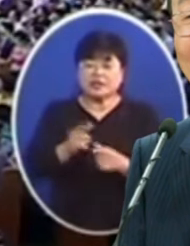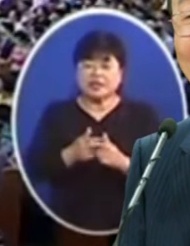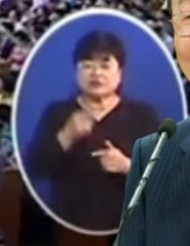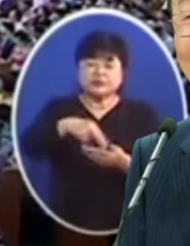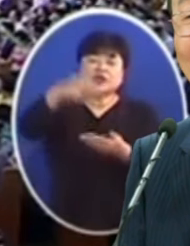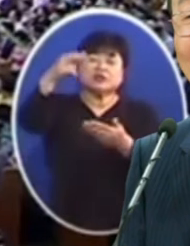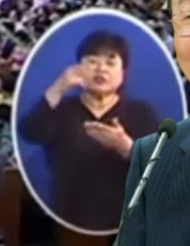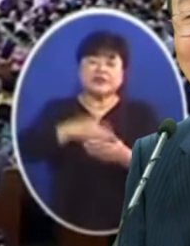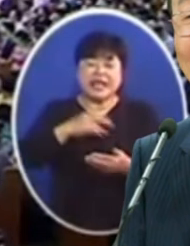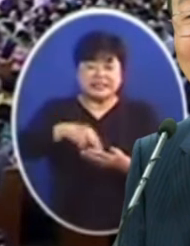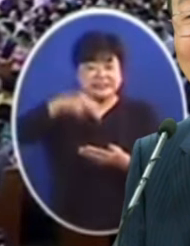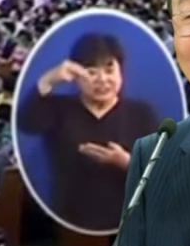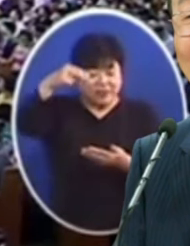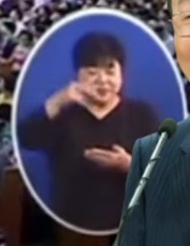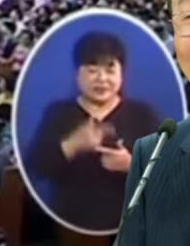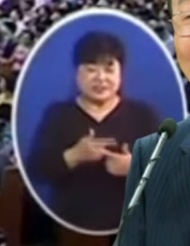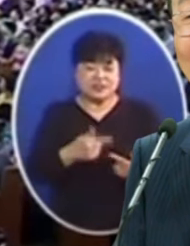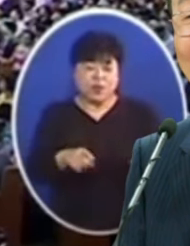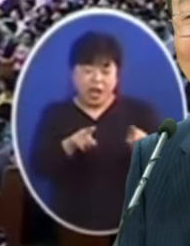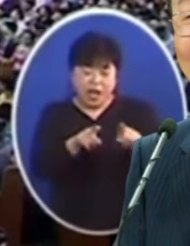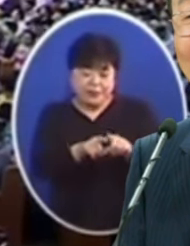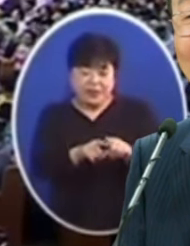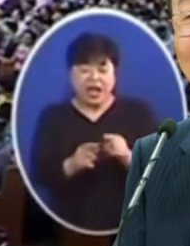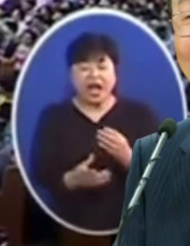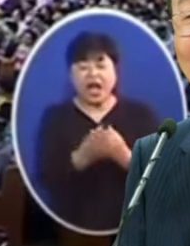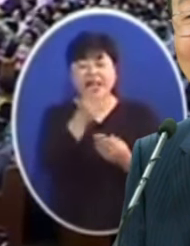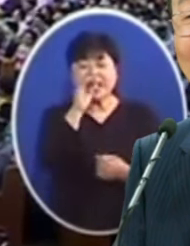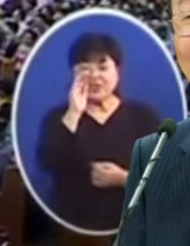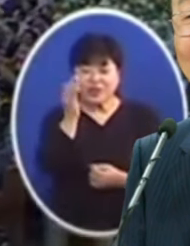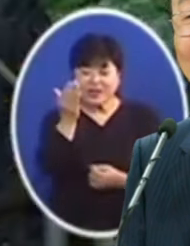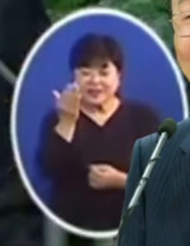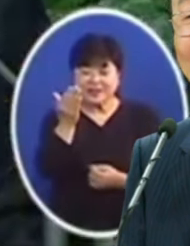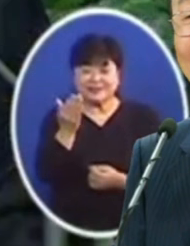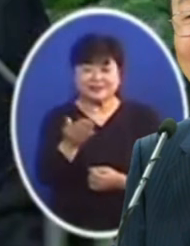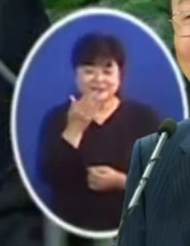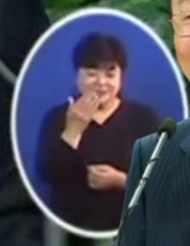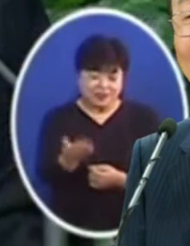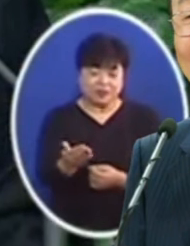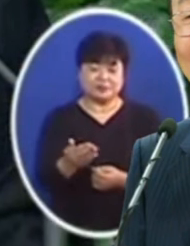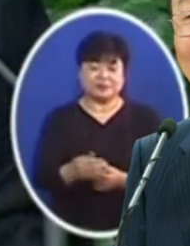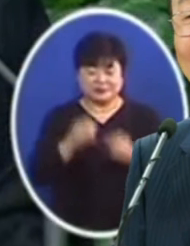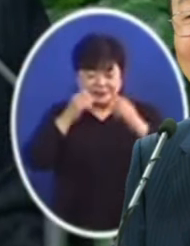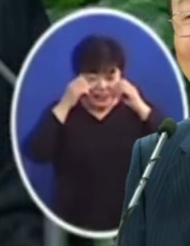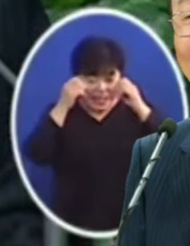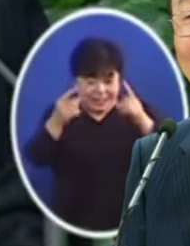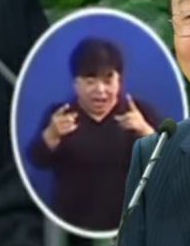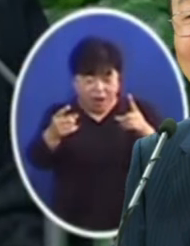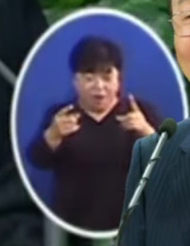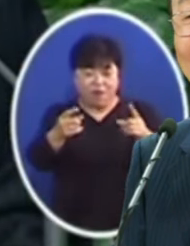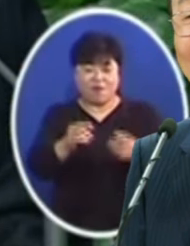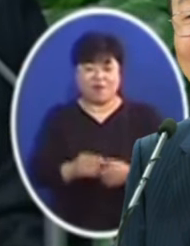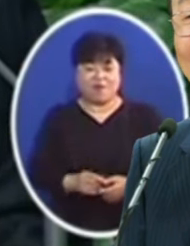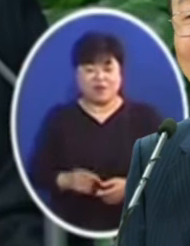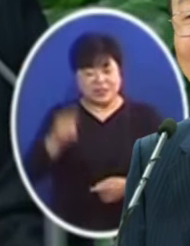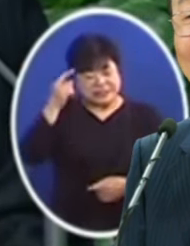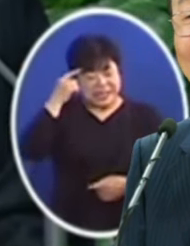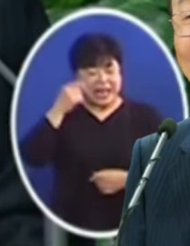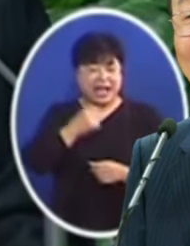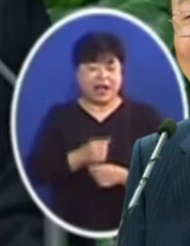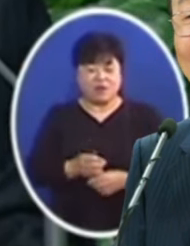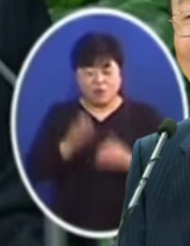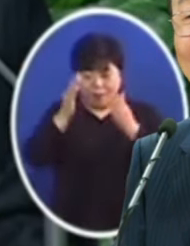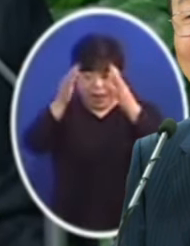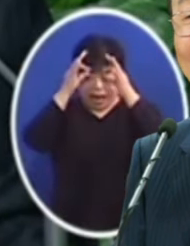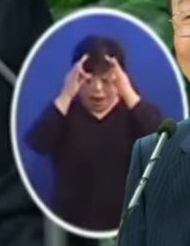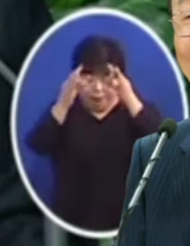승천, 그리스도와 함께 하나가 되어야 되는 것입니다. 여러분 그것을 깨닫고 그것을 상상하고